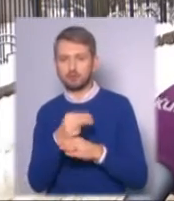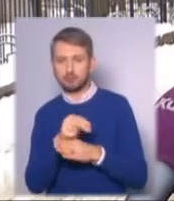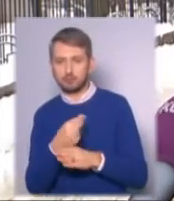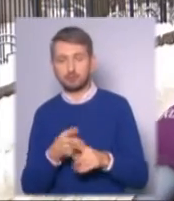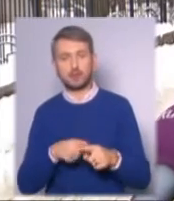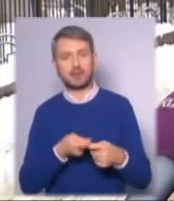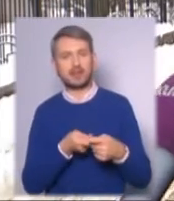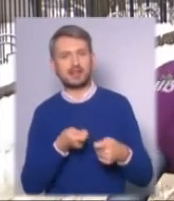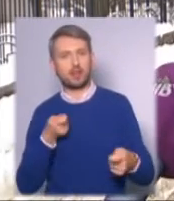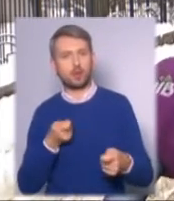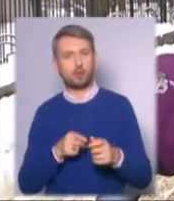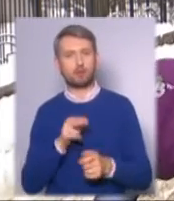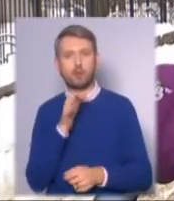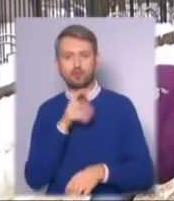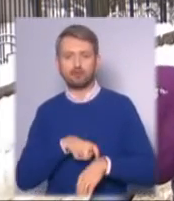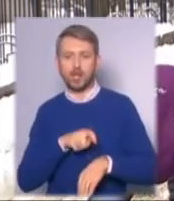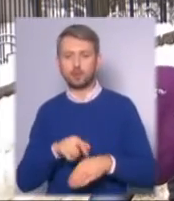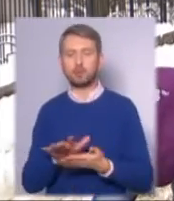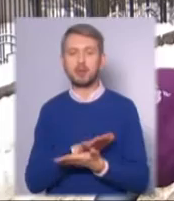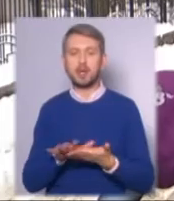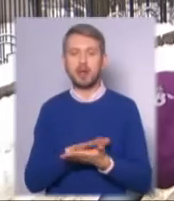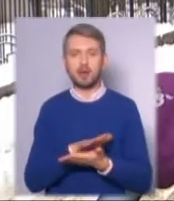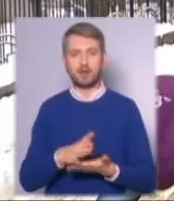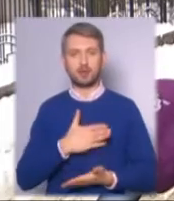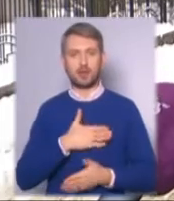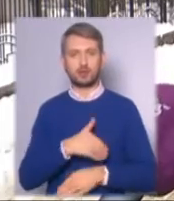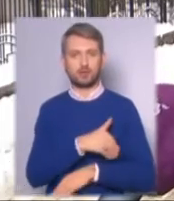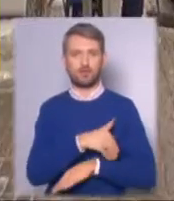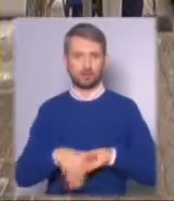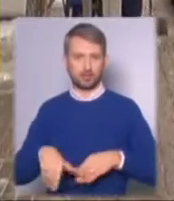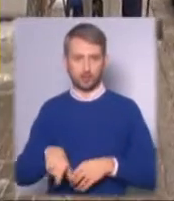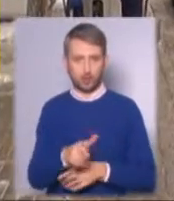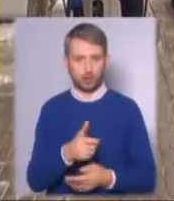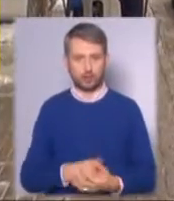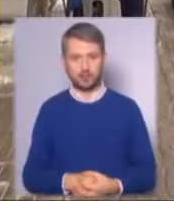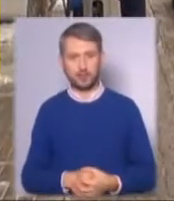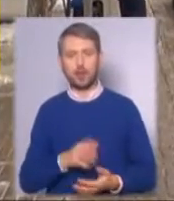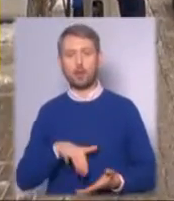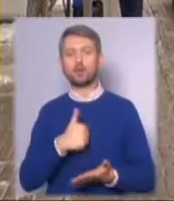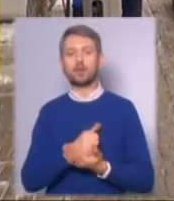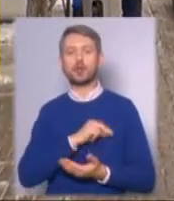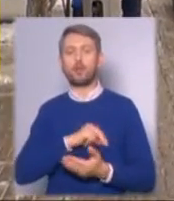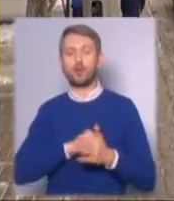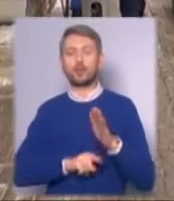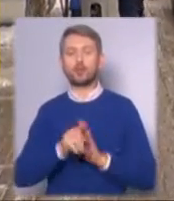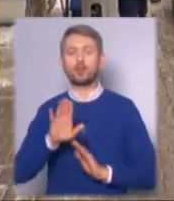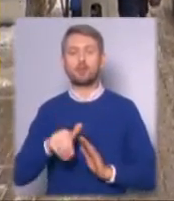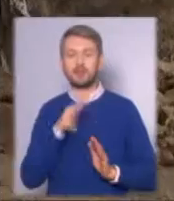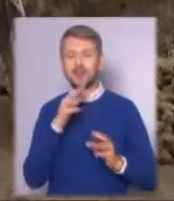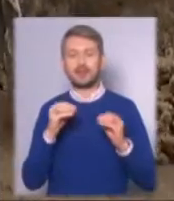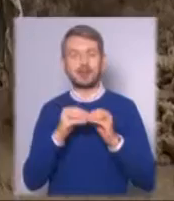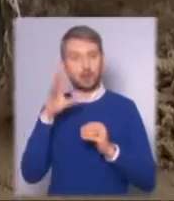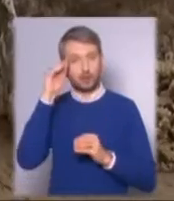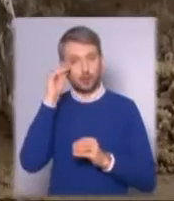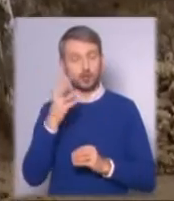затягує по часу прибирання нашої вулично-дорожньої мережі. Тому основні роботи розпочали після 10-ї вечора,